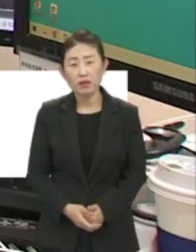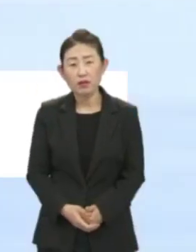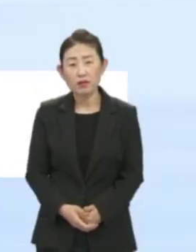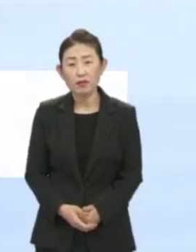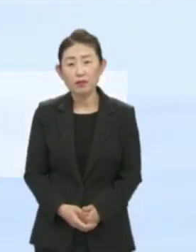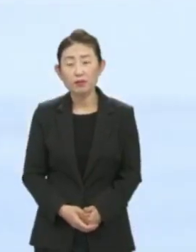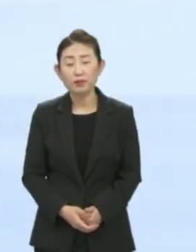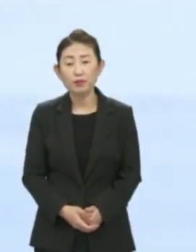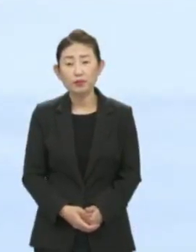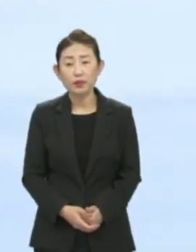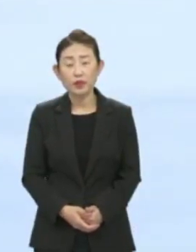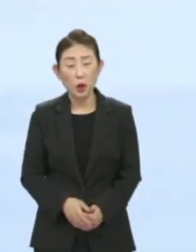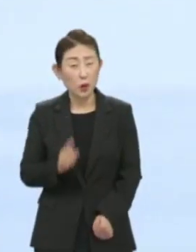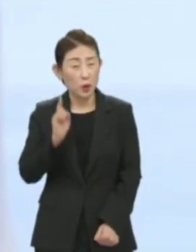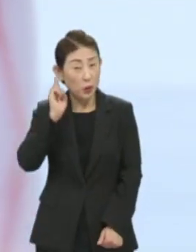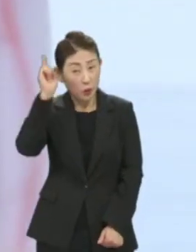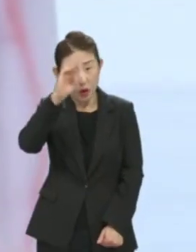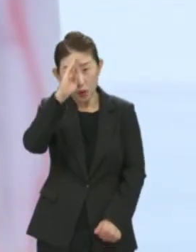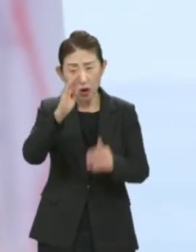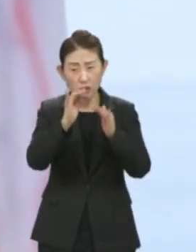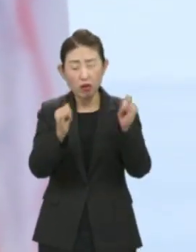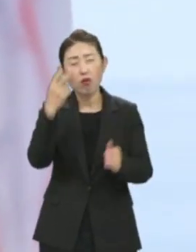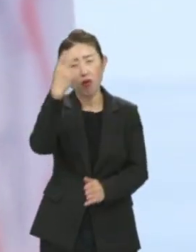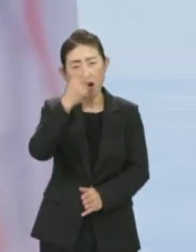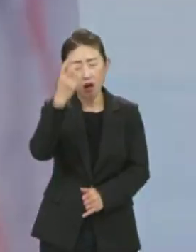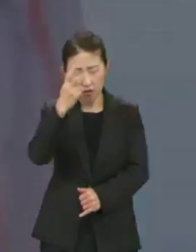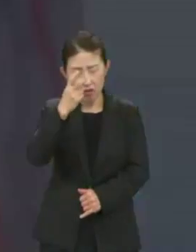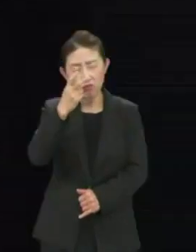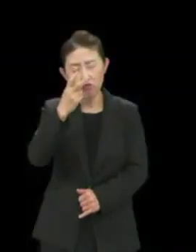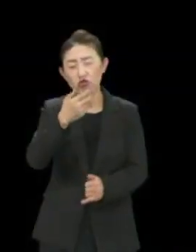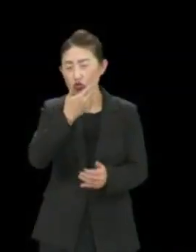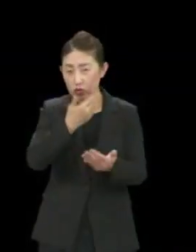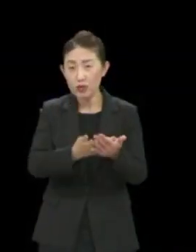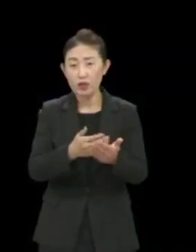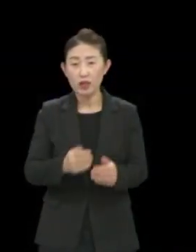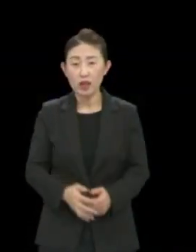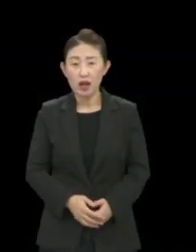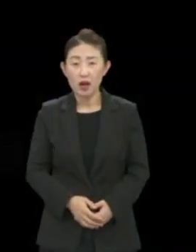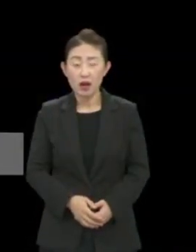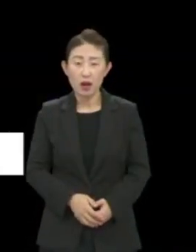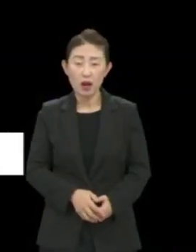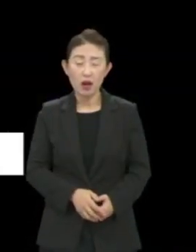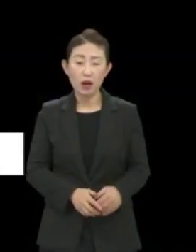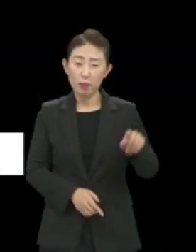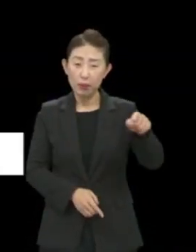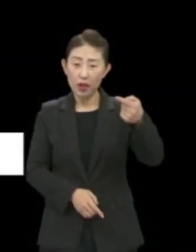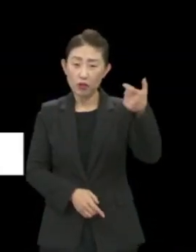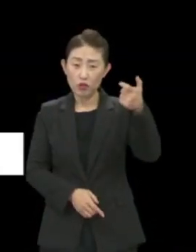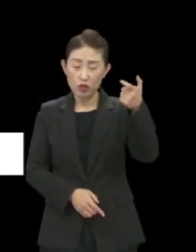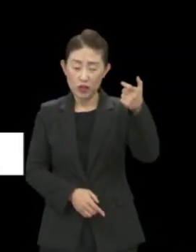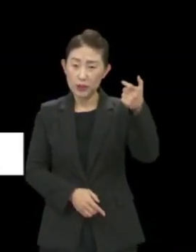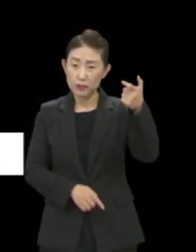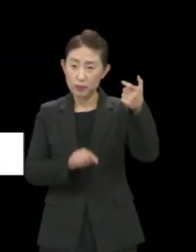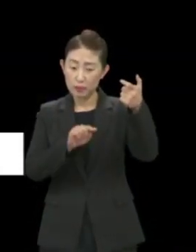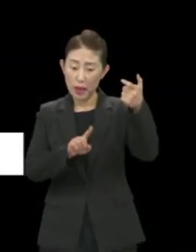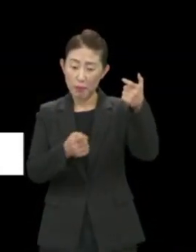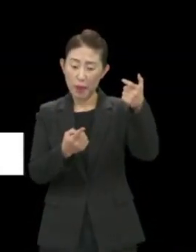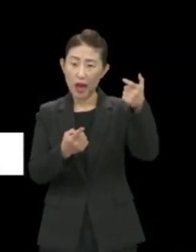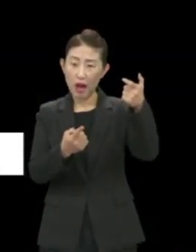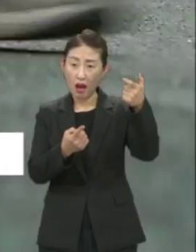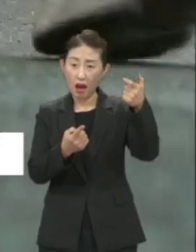때문에 고혈압 환자에겐 관리가 무엇보다 중요합니다. 수축기 혈압 160, 이완기 혈압 100을